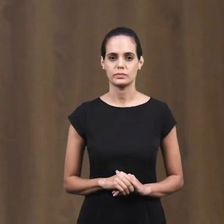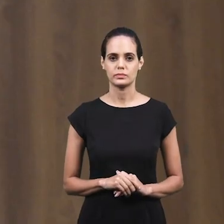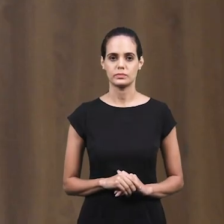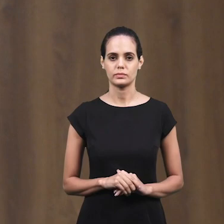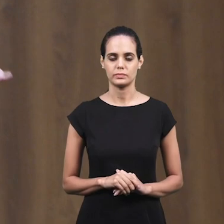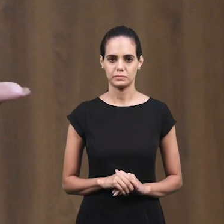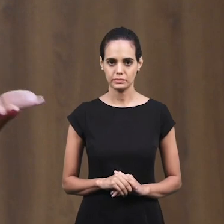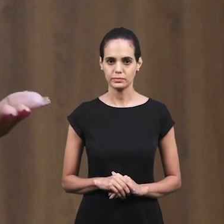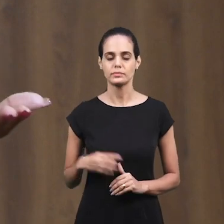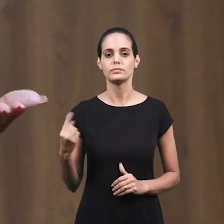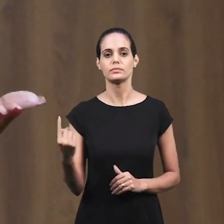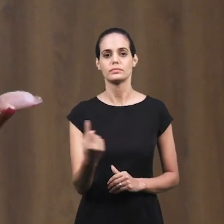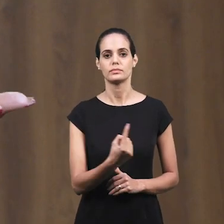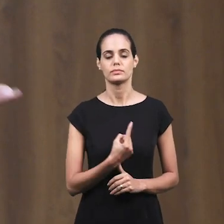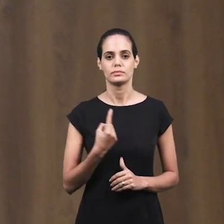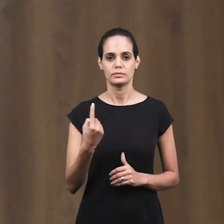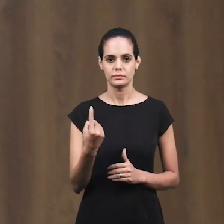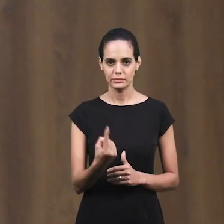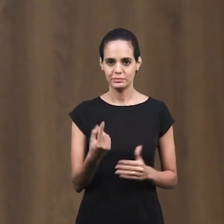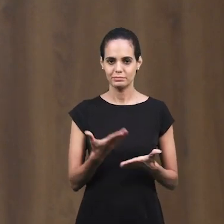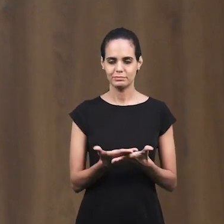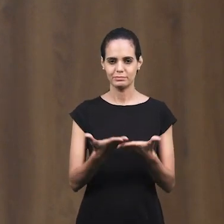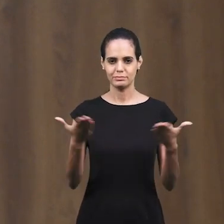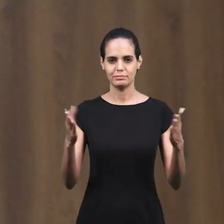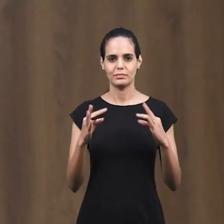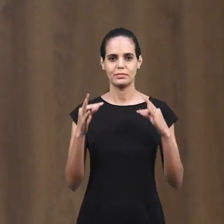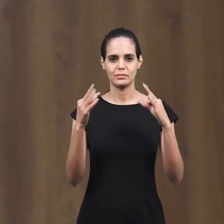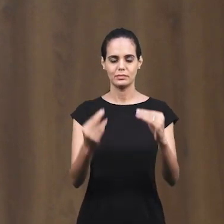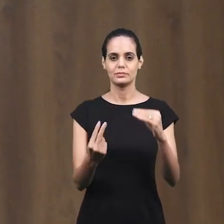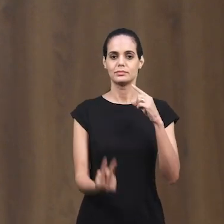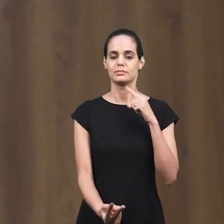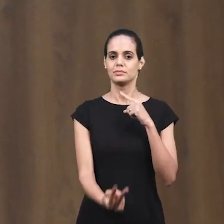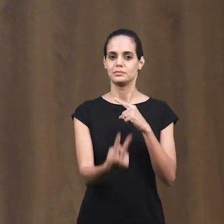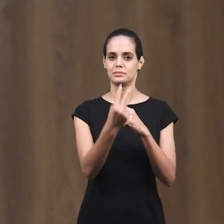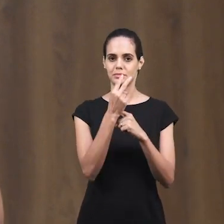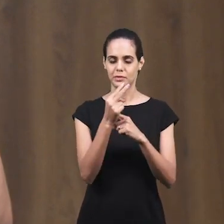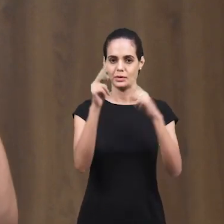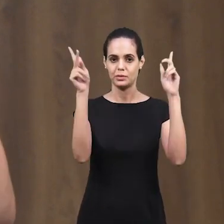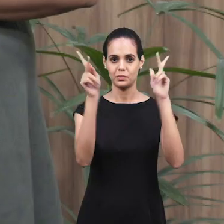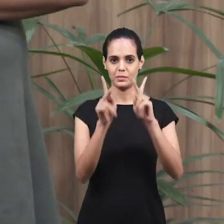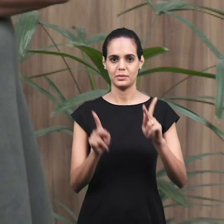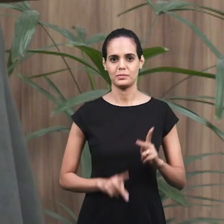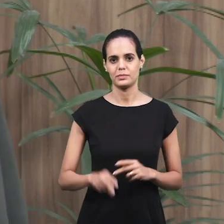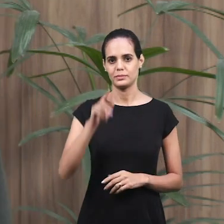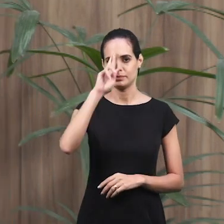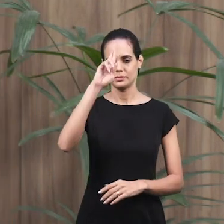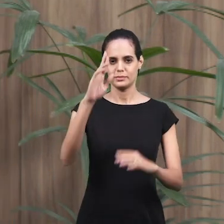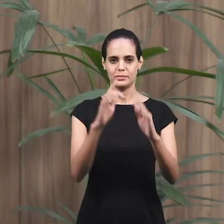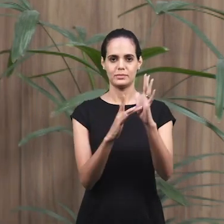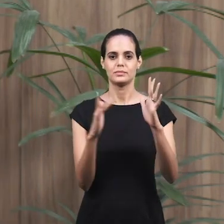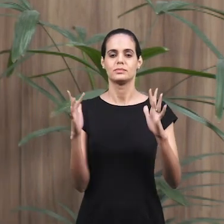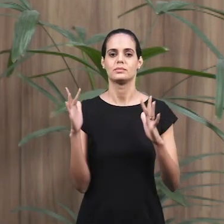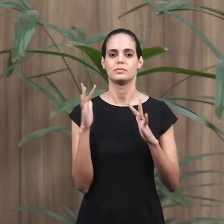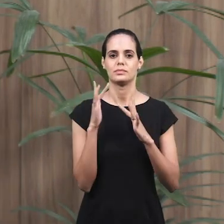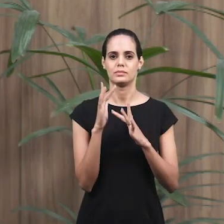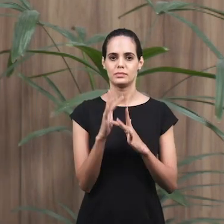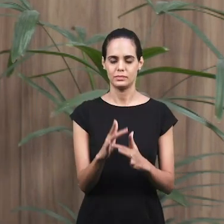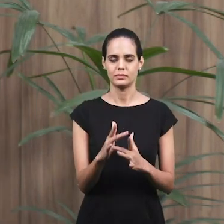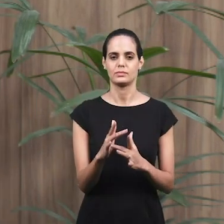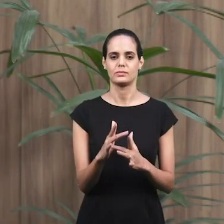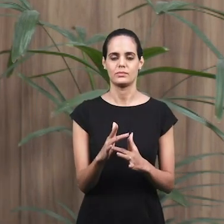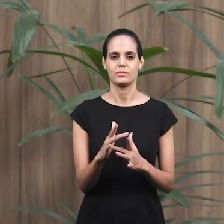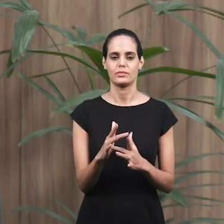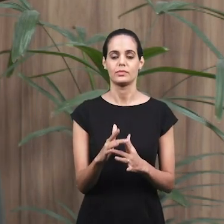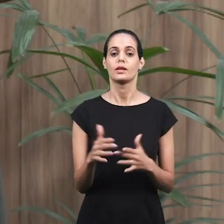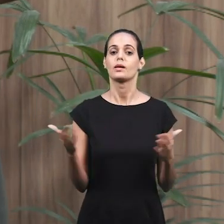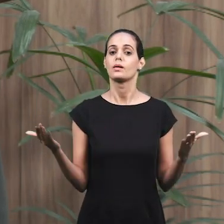Nous saluons à tous qui nous assistent dans la paix du Seigneur Jésus. Dans cet épisode où nous sommes en